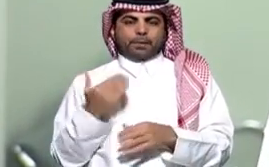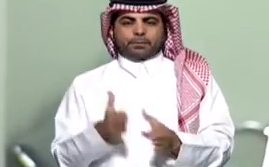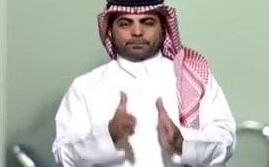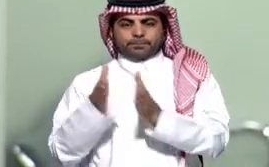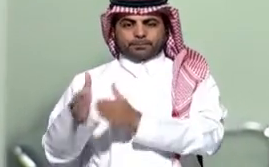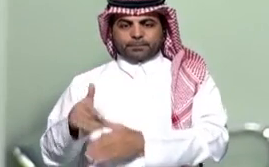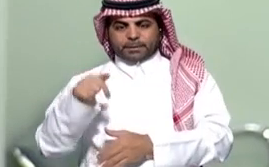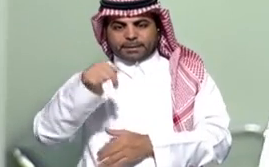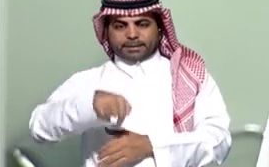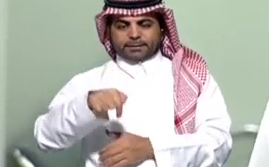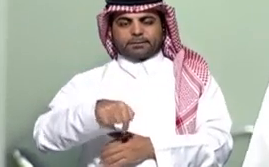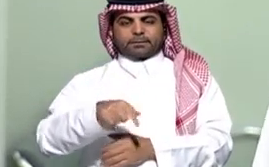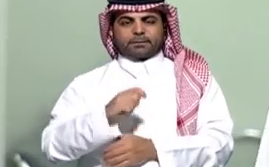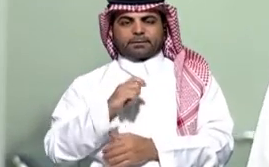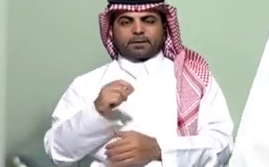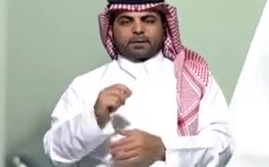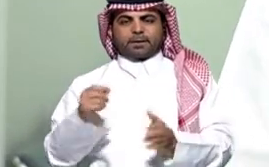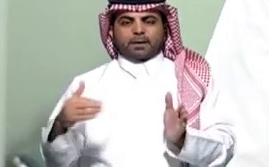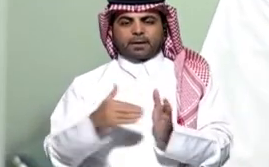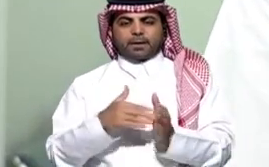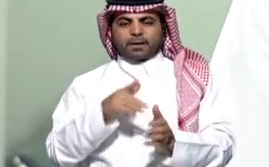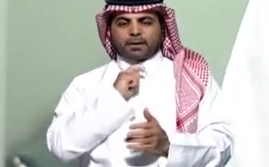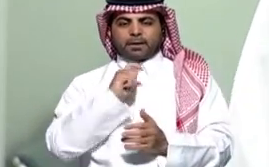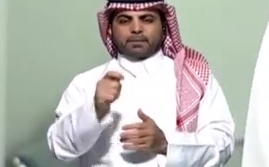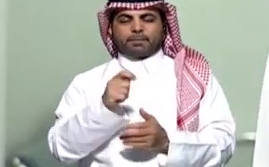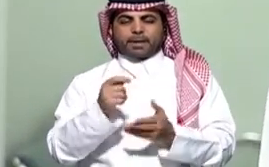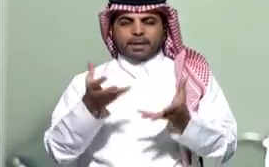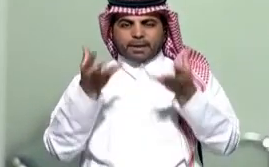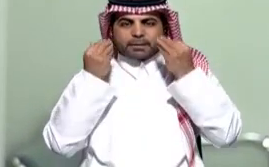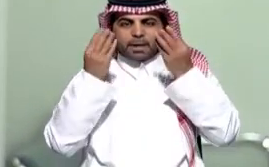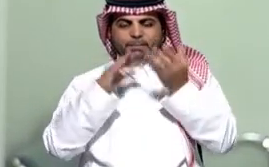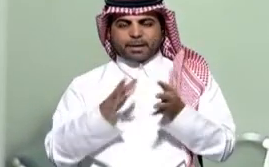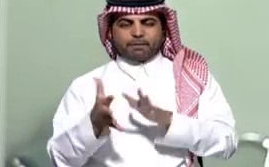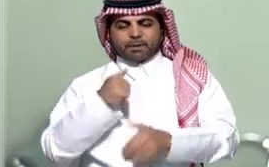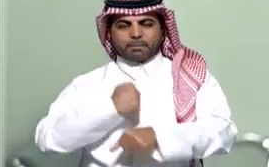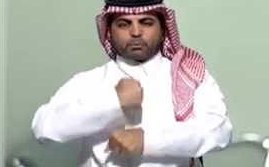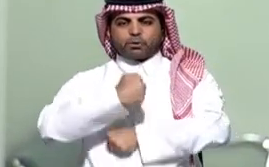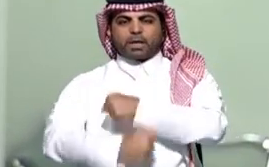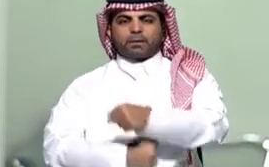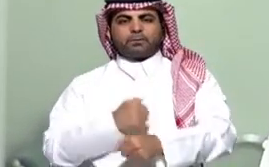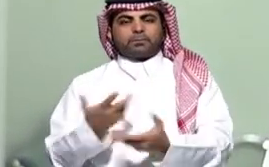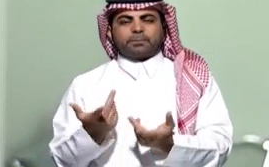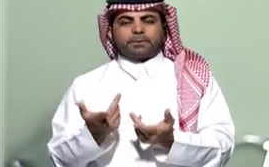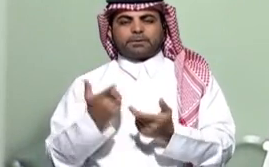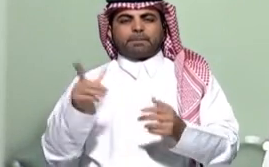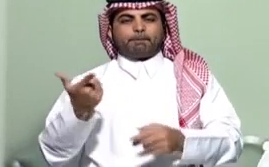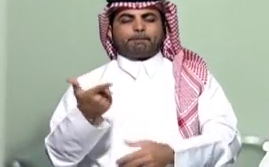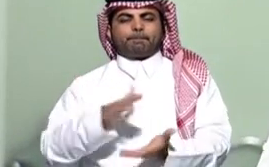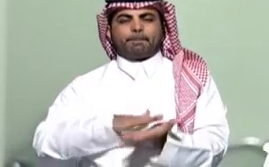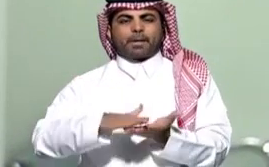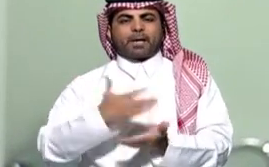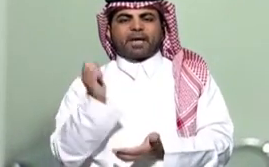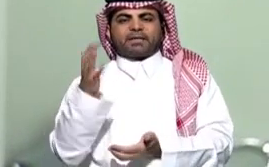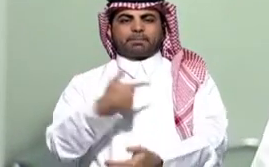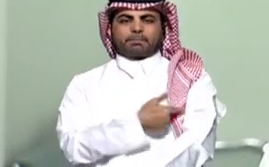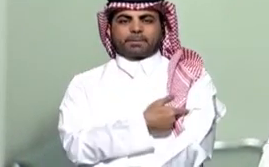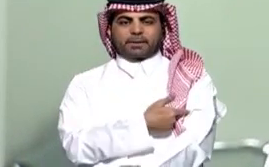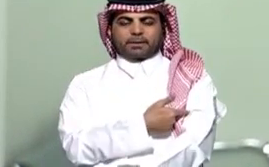هذه الدقائق عبد الرحمن وأيضا المتابع الكريم نتعرف أكثر على جهود التجمع الصحي بمنطقة القصيم، وأيضا